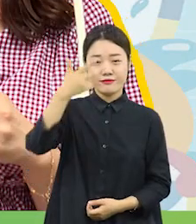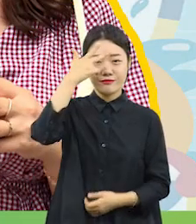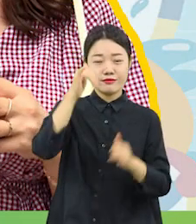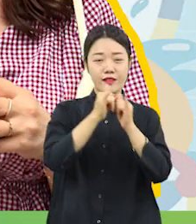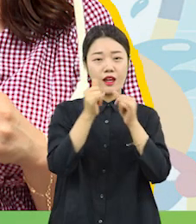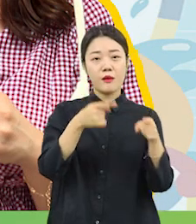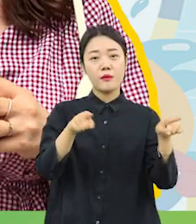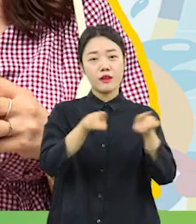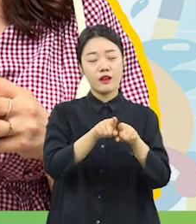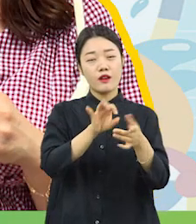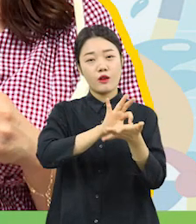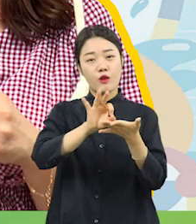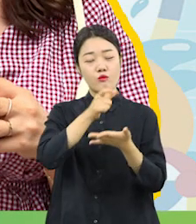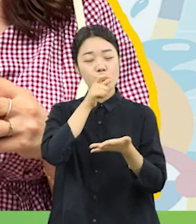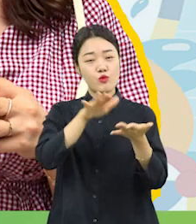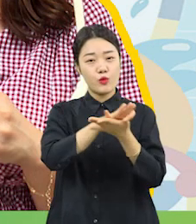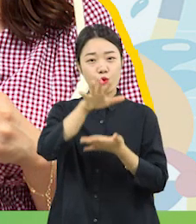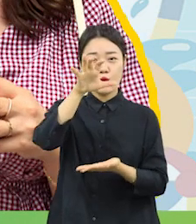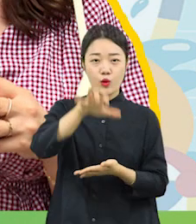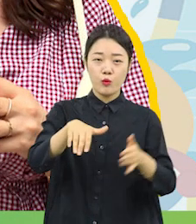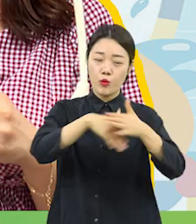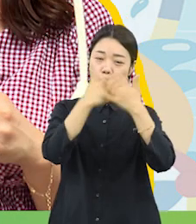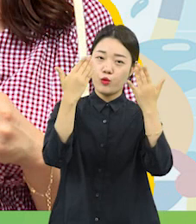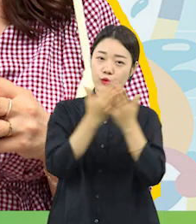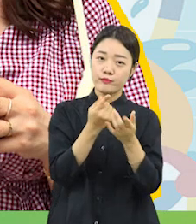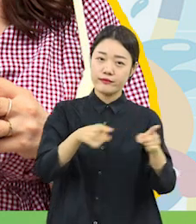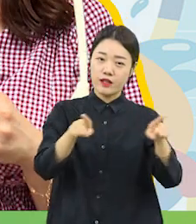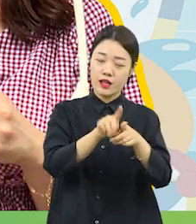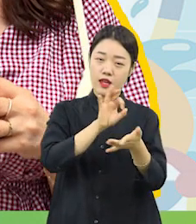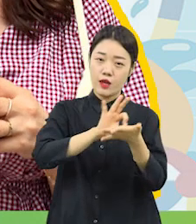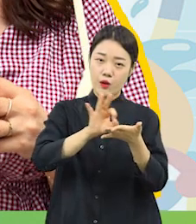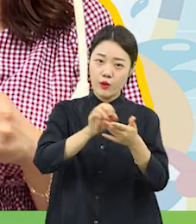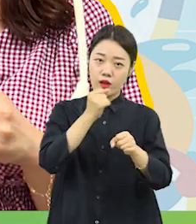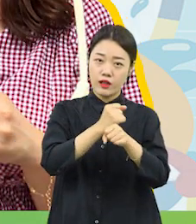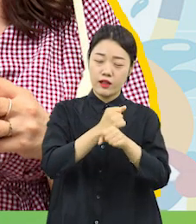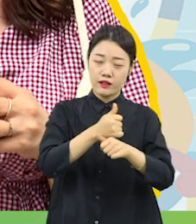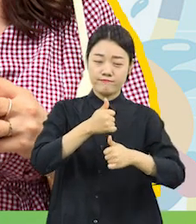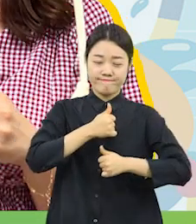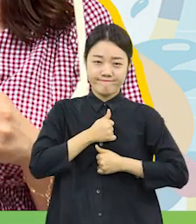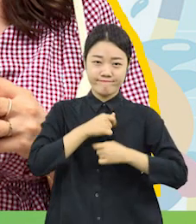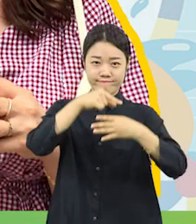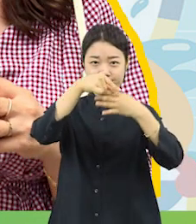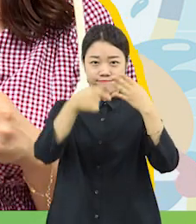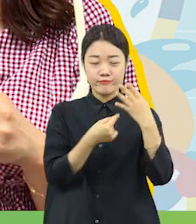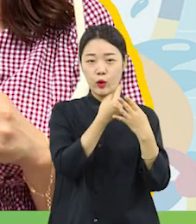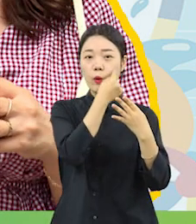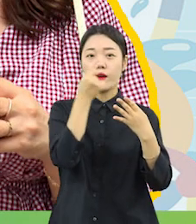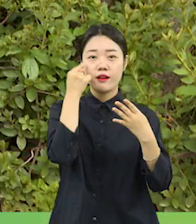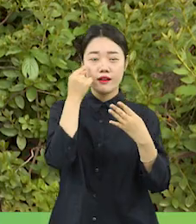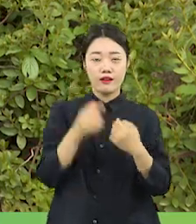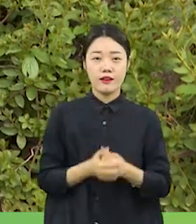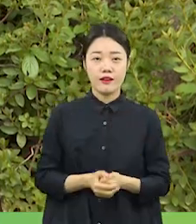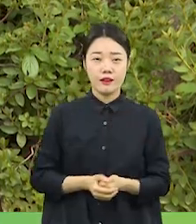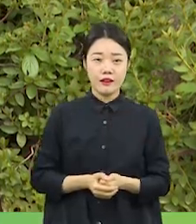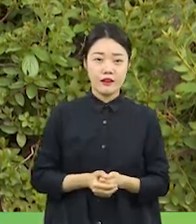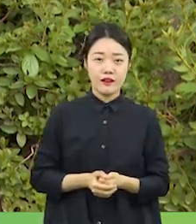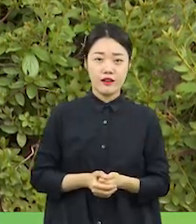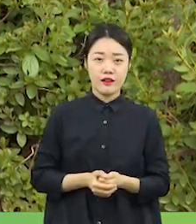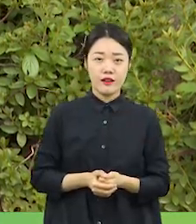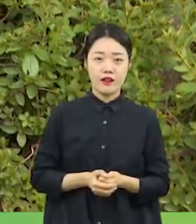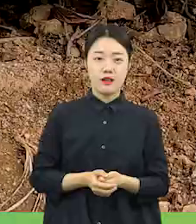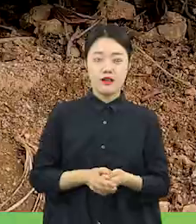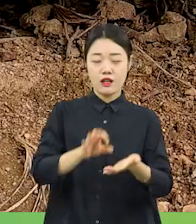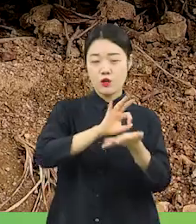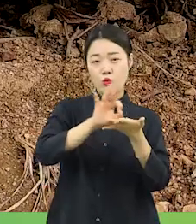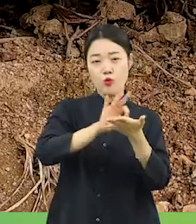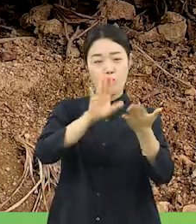부평구민들이 함께 이용하는 물놀이장, 모두 함께 이용할 수 있도록 반드시 유의사항을 확인해야겠죠.